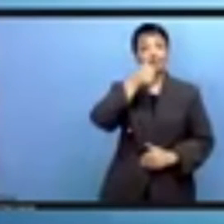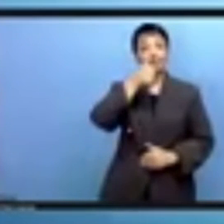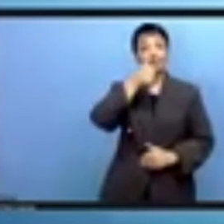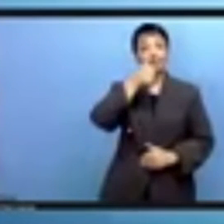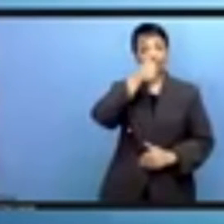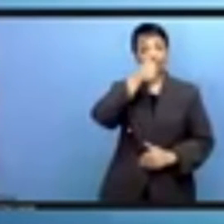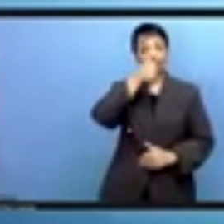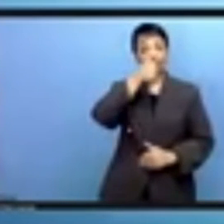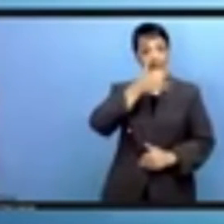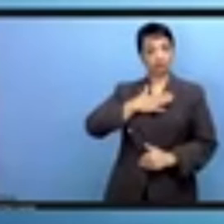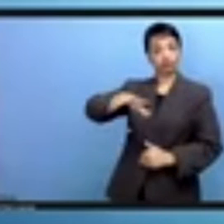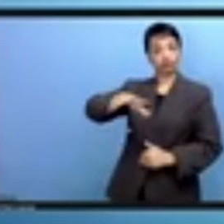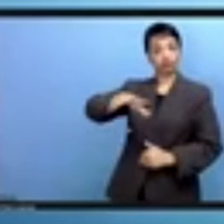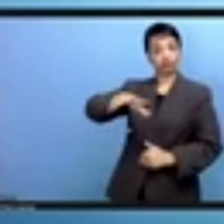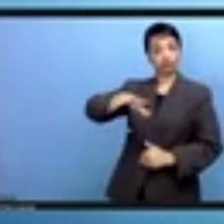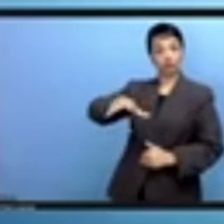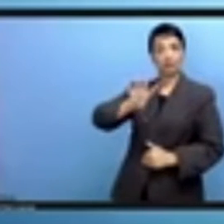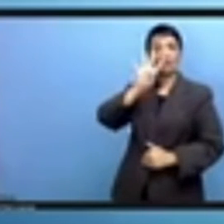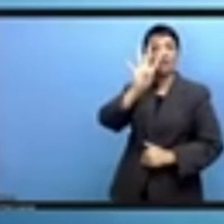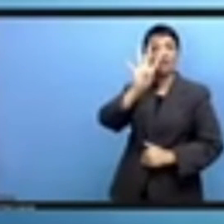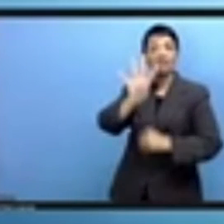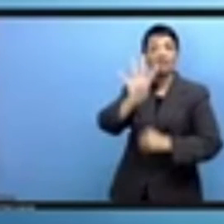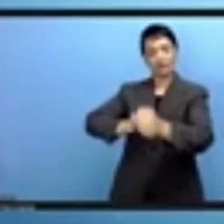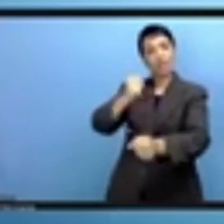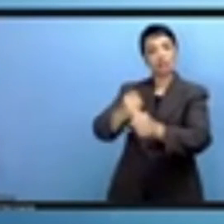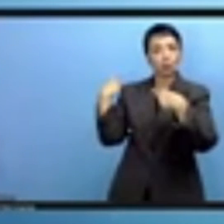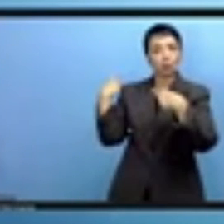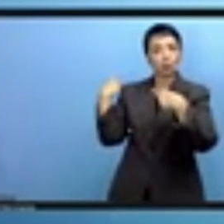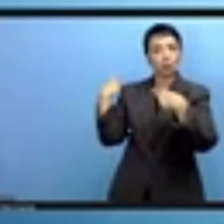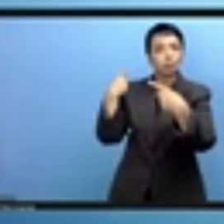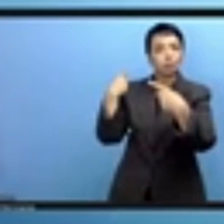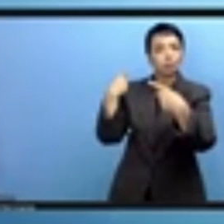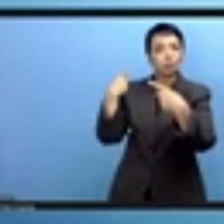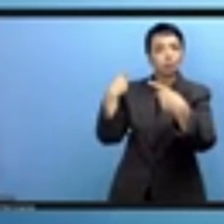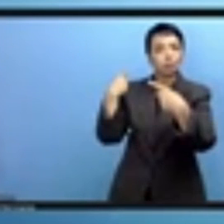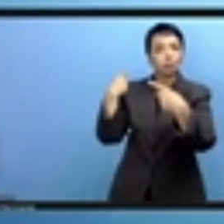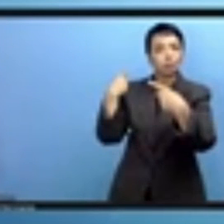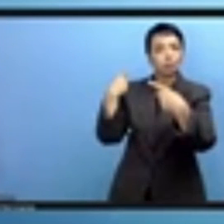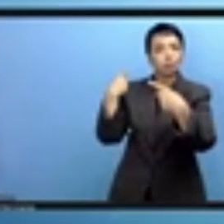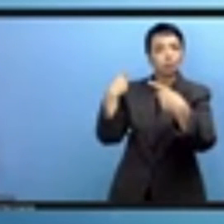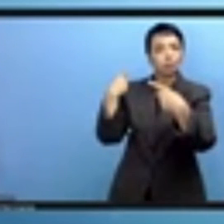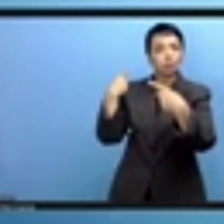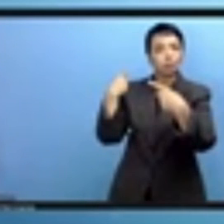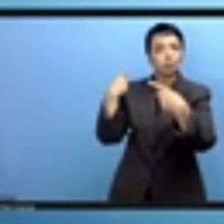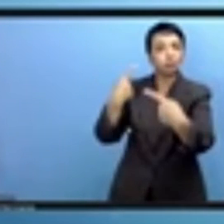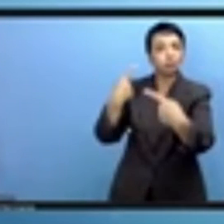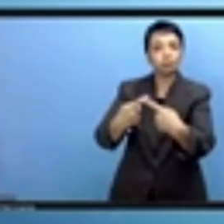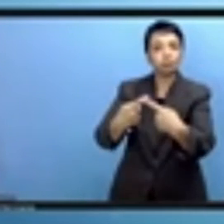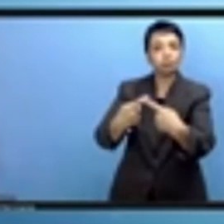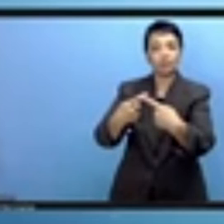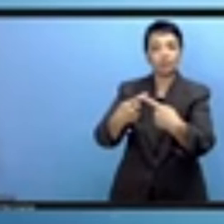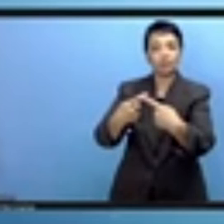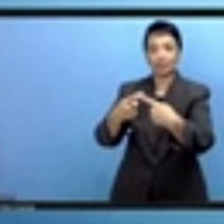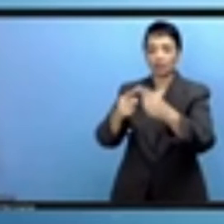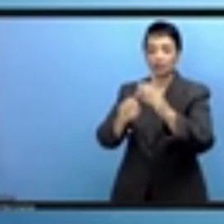过去的四年充满挑战，也充满机遇，比如说互联网